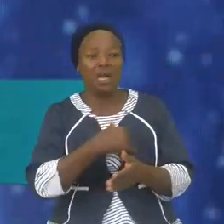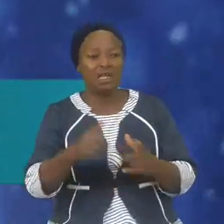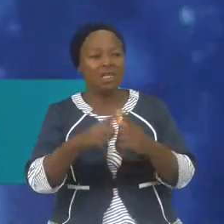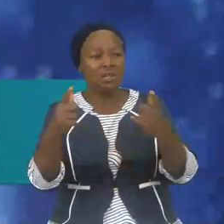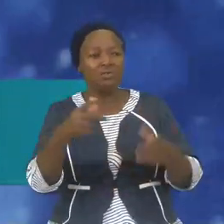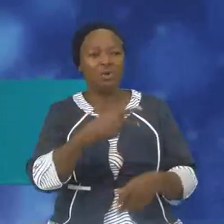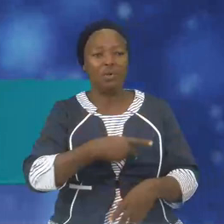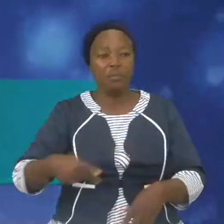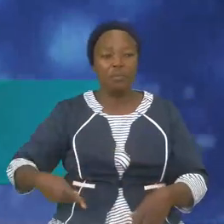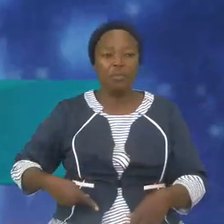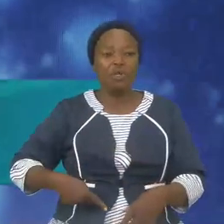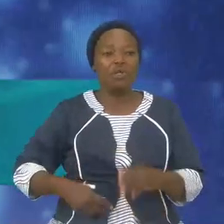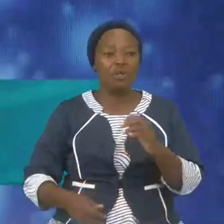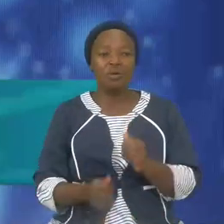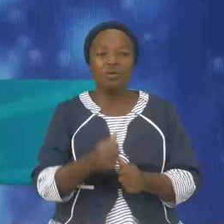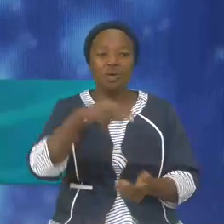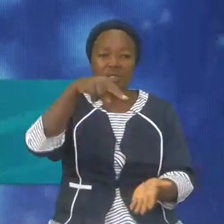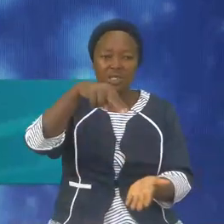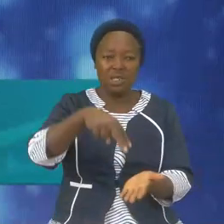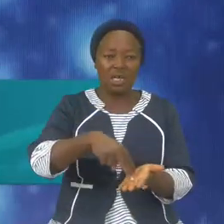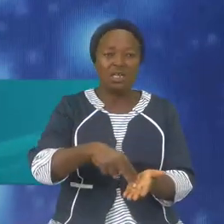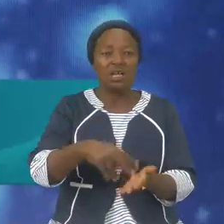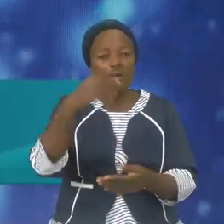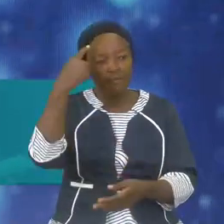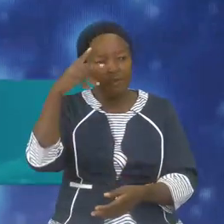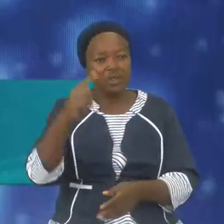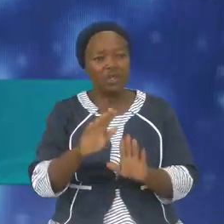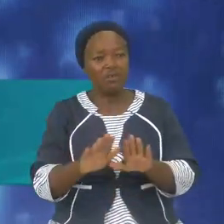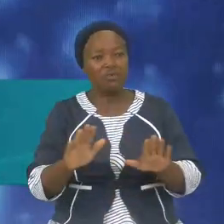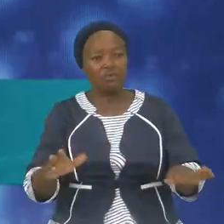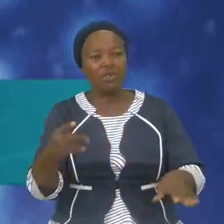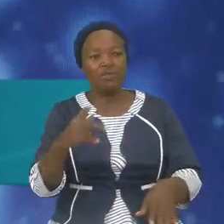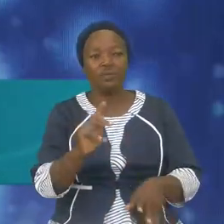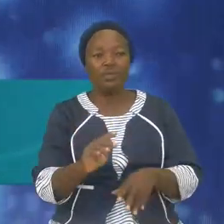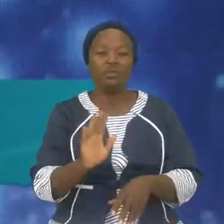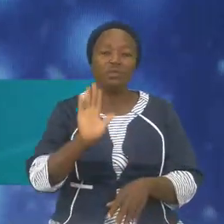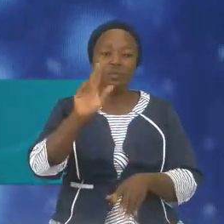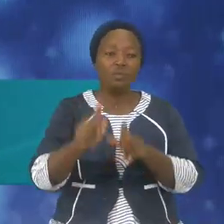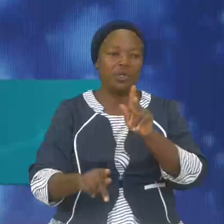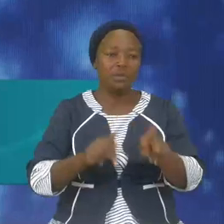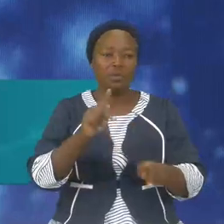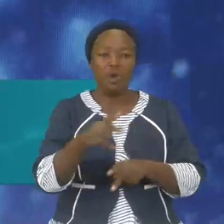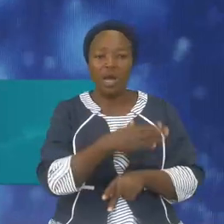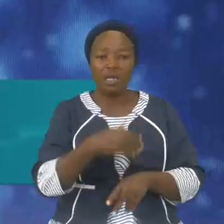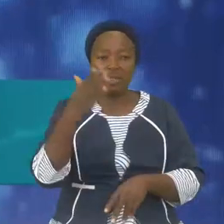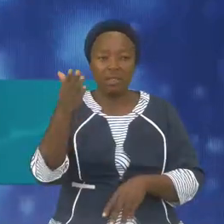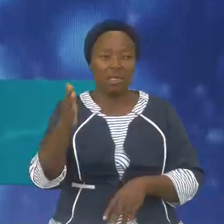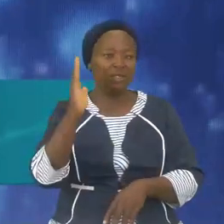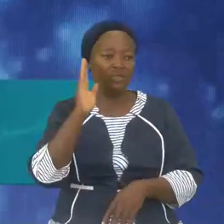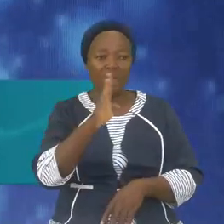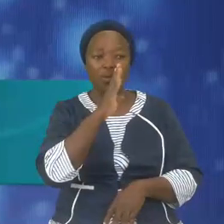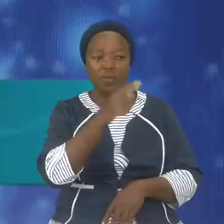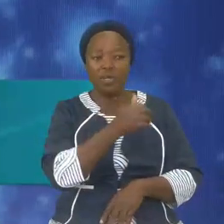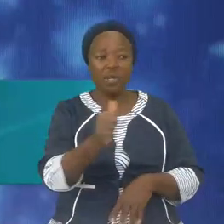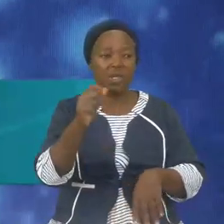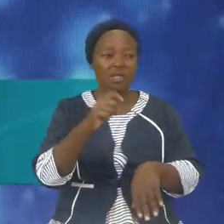chef, un ange, le défenseur des enfants de ton peuple. Et ce